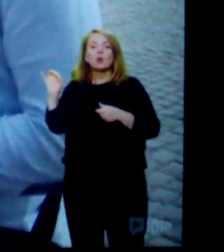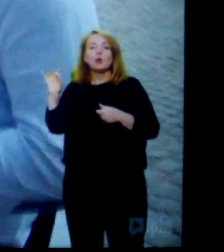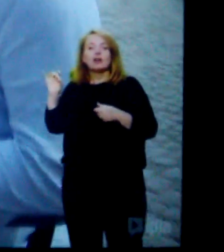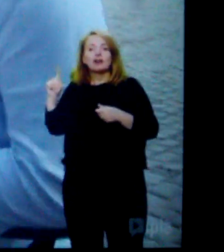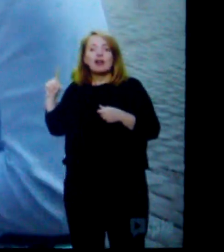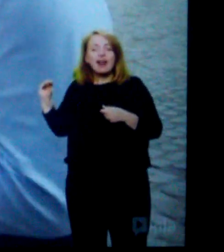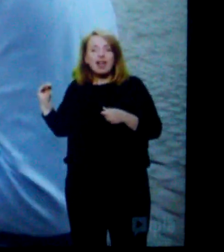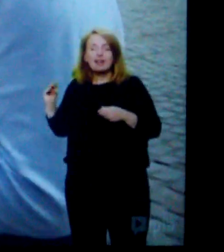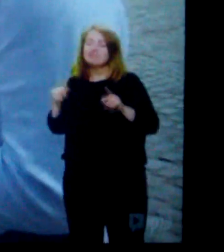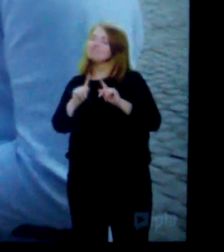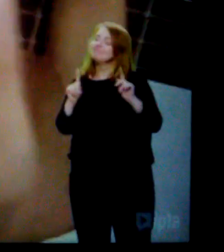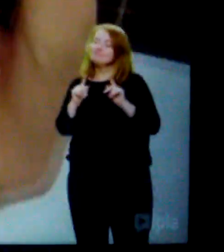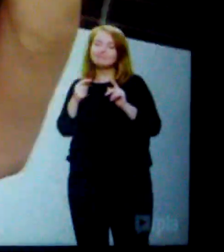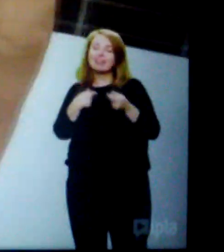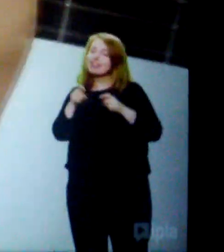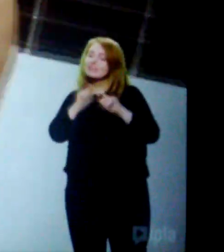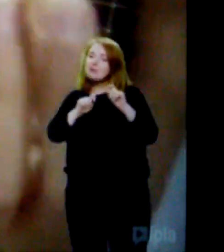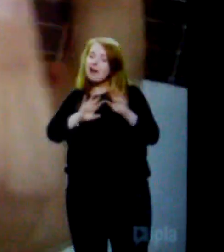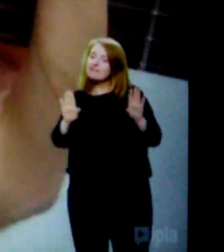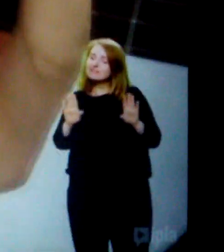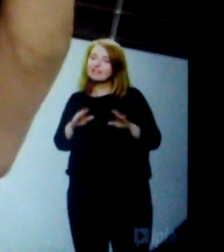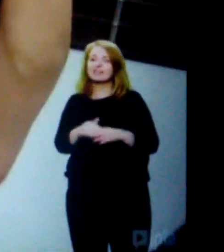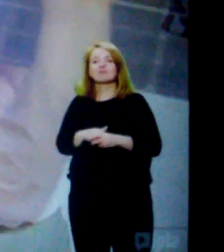Nie. Wujek tym razem nie pomoże.